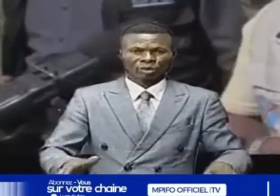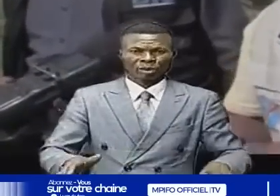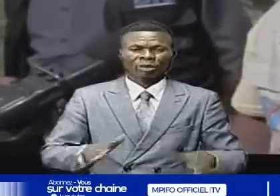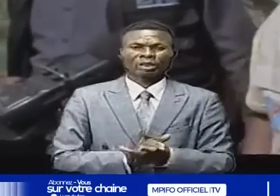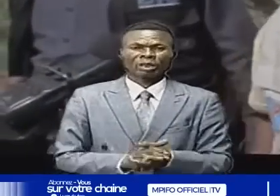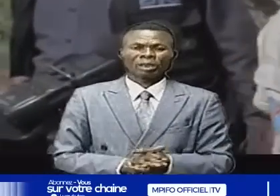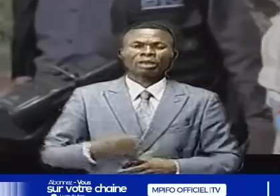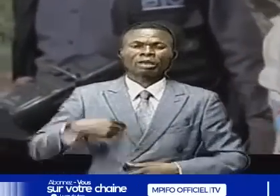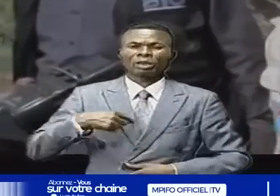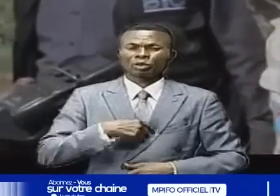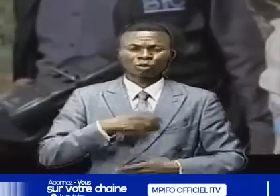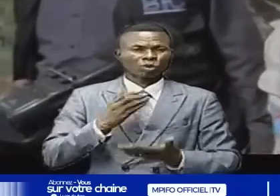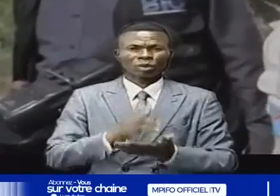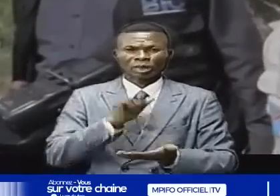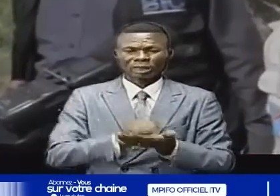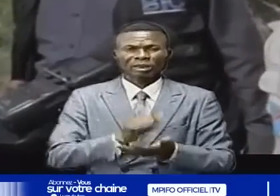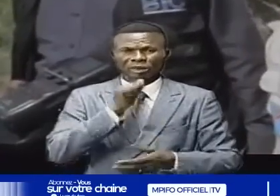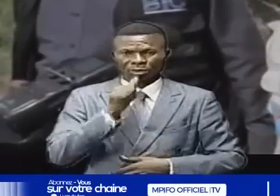qu'il n'y ait pas d'accident.